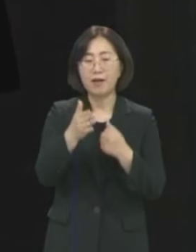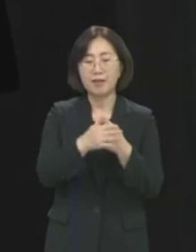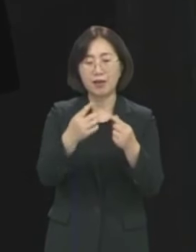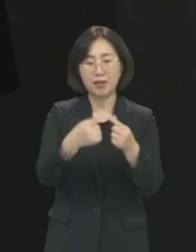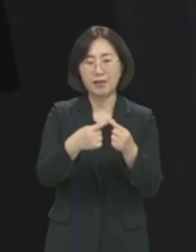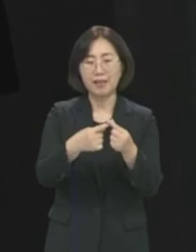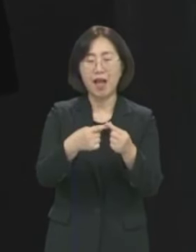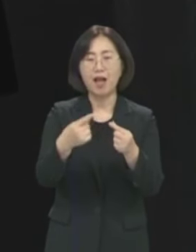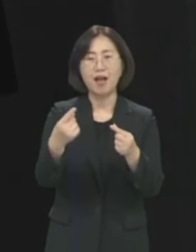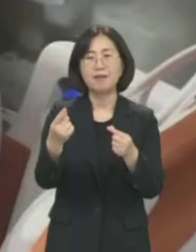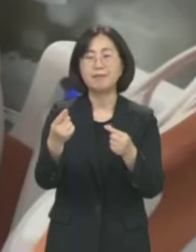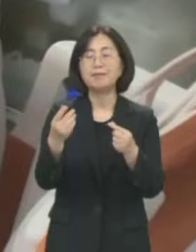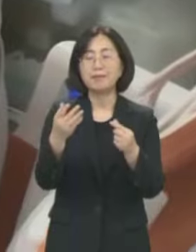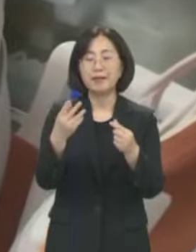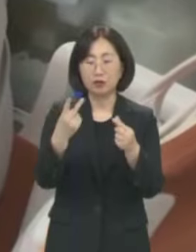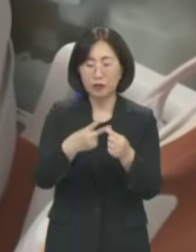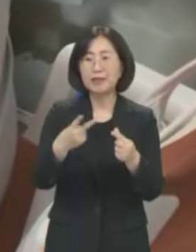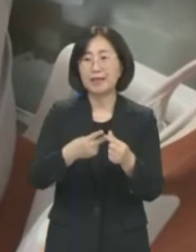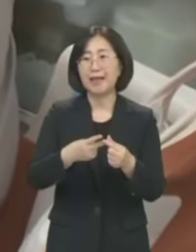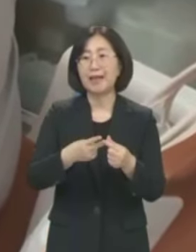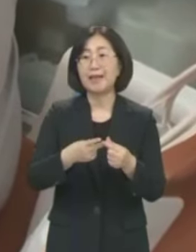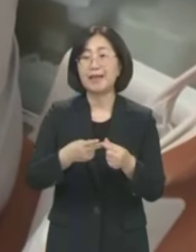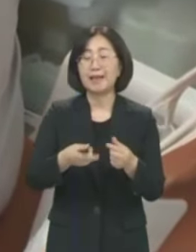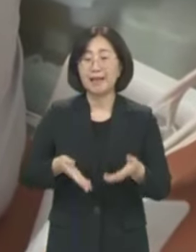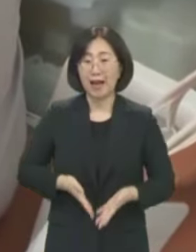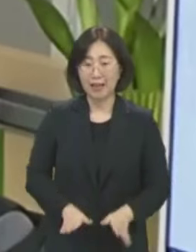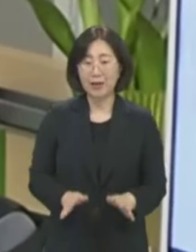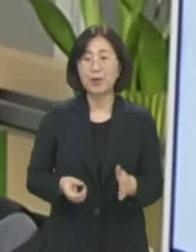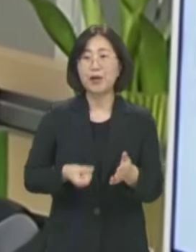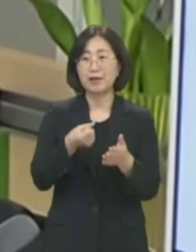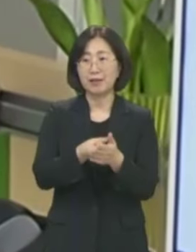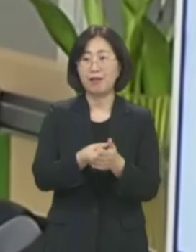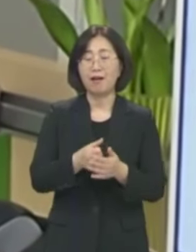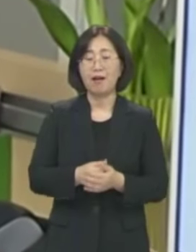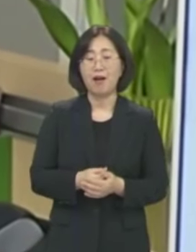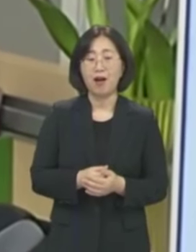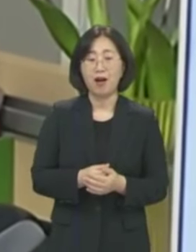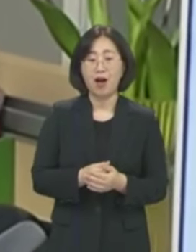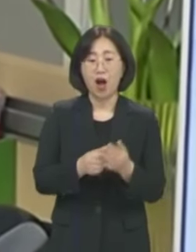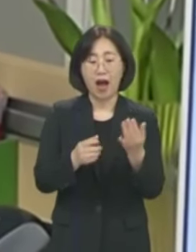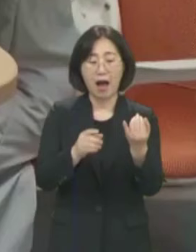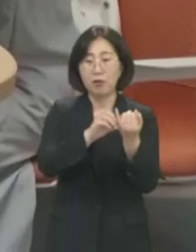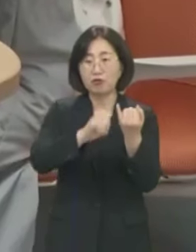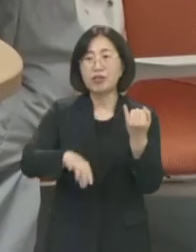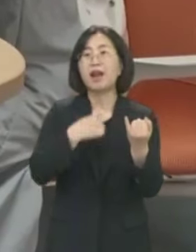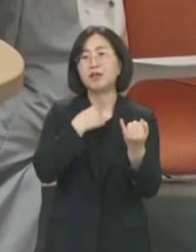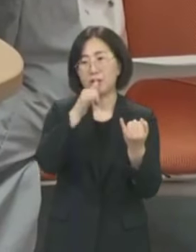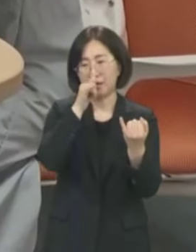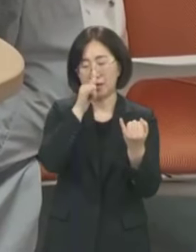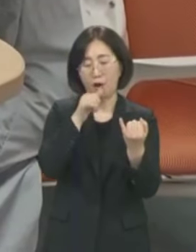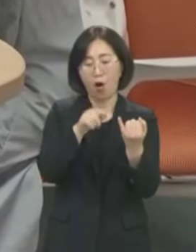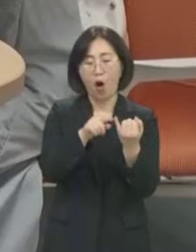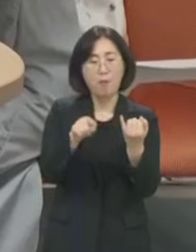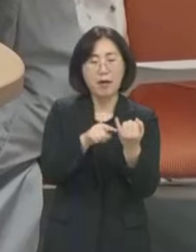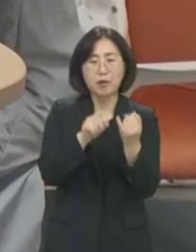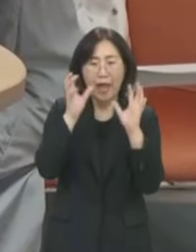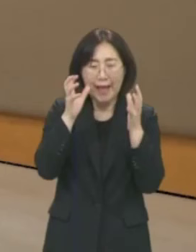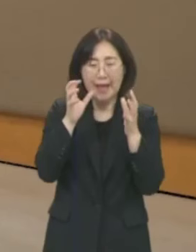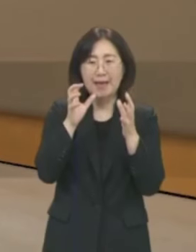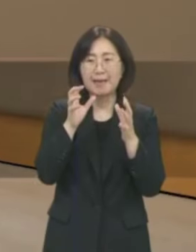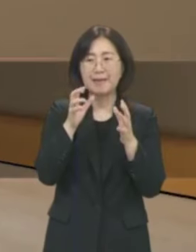결심했습니다. 한 차례 유산의 아픔을 겪었던 터라 뱃속 아가의 건강을 최우선으로 염두에 두며 생활하고